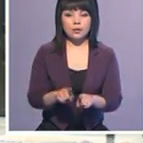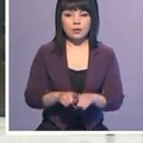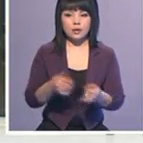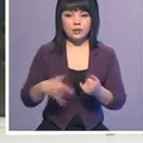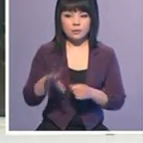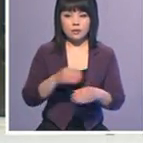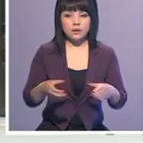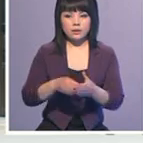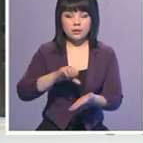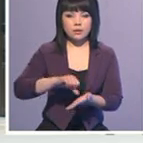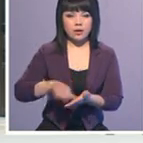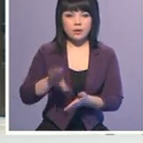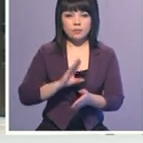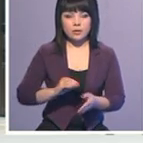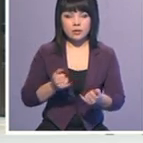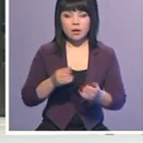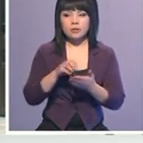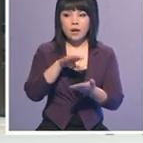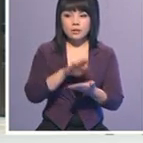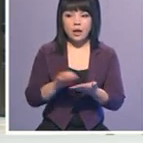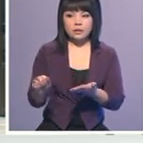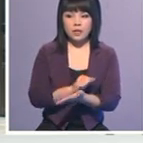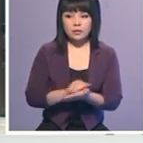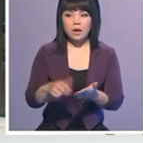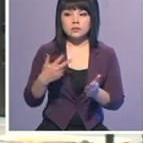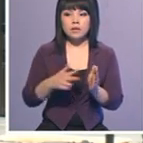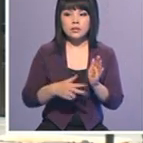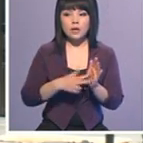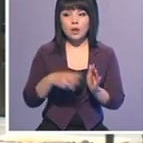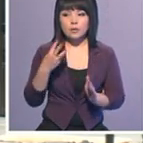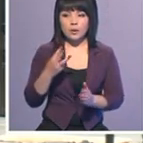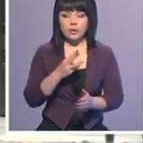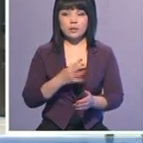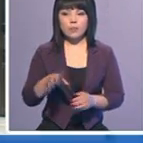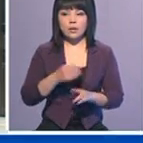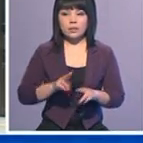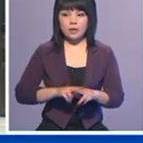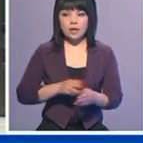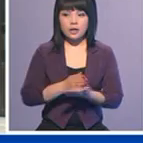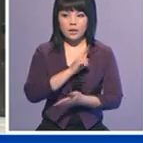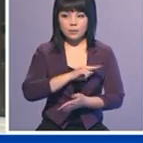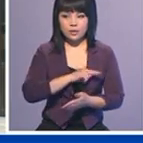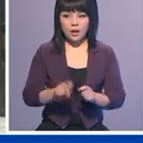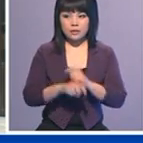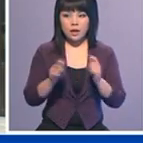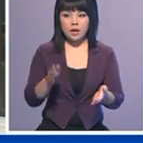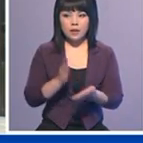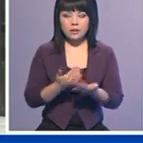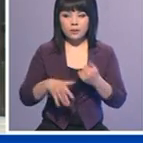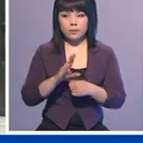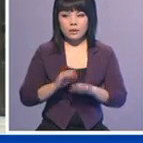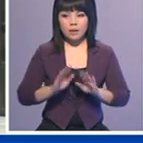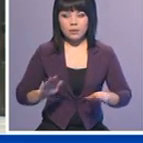заңбұзушылықтар жою туралы прокурорға ықпал ету акция енгізіліп, 84 қызметкер қазіргі уақытта тәртіп жауапкершілігі шешілді. Сонымен қатар балабақша меңгерушілерінің тәртіп